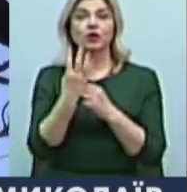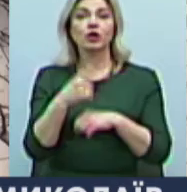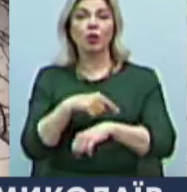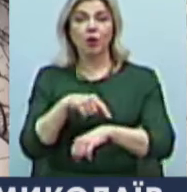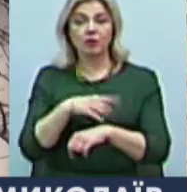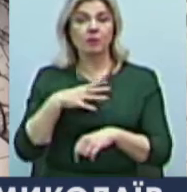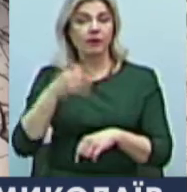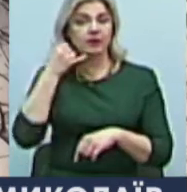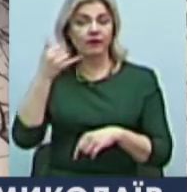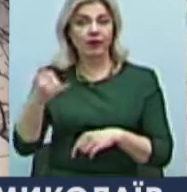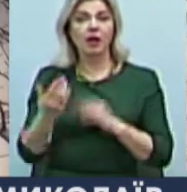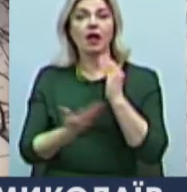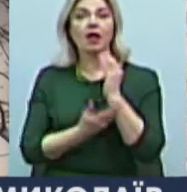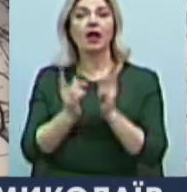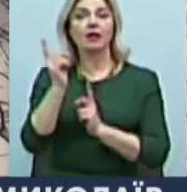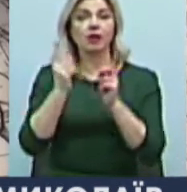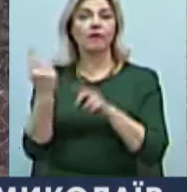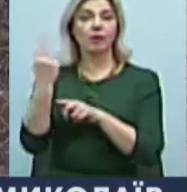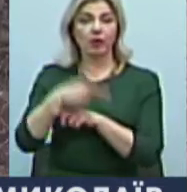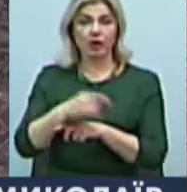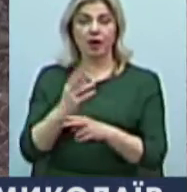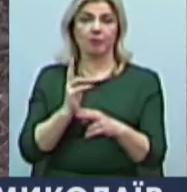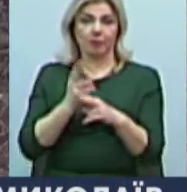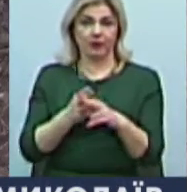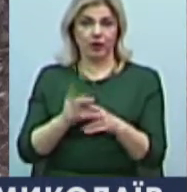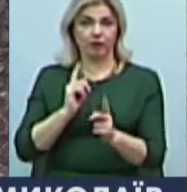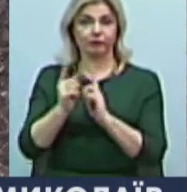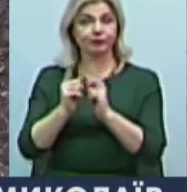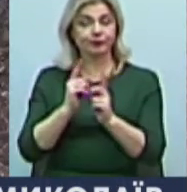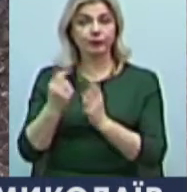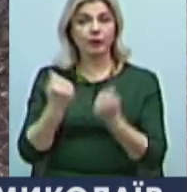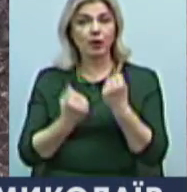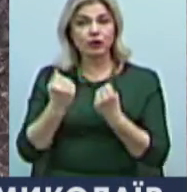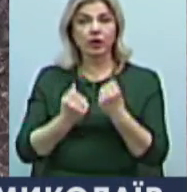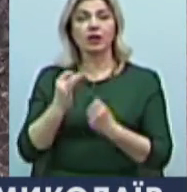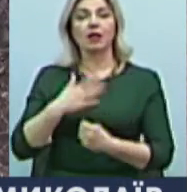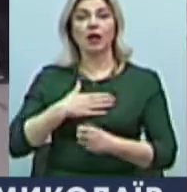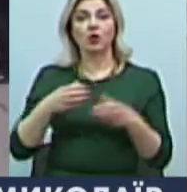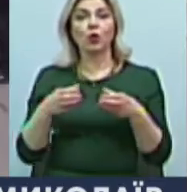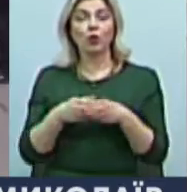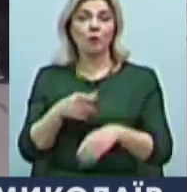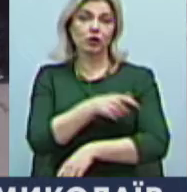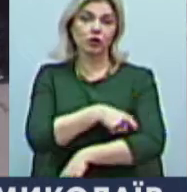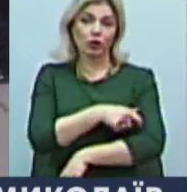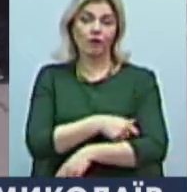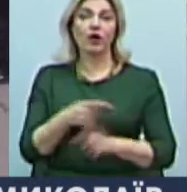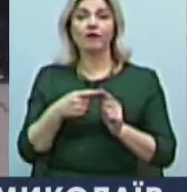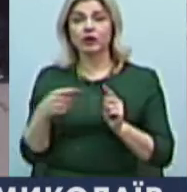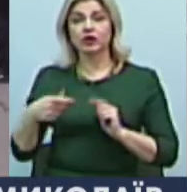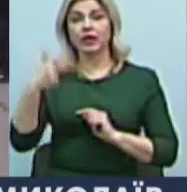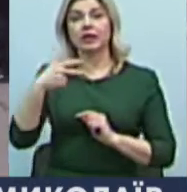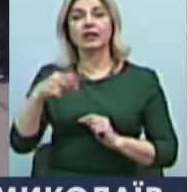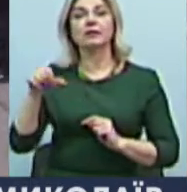надійшов дзвінок. Впала гілка, перегородила проїжджу частину. Група наша на чергуванні, ми виїхали. Протягом півгодини все це